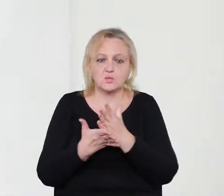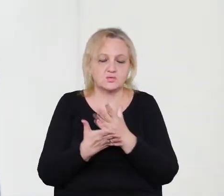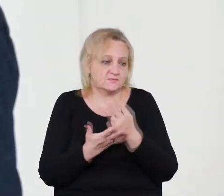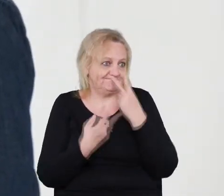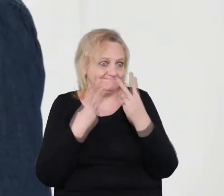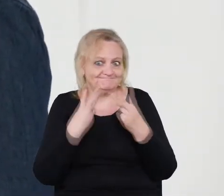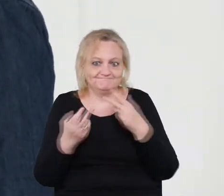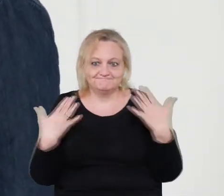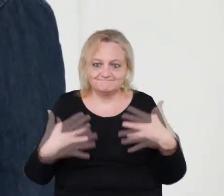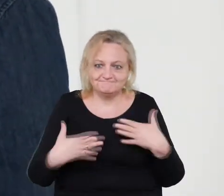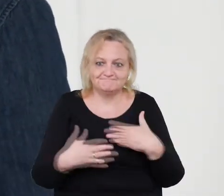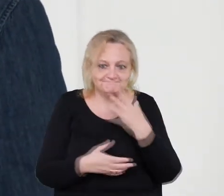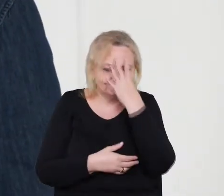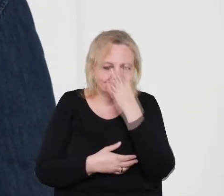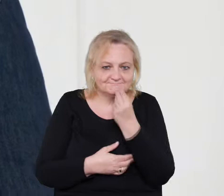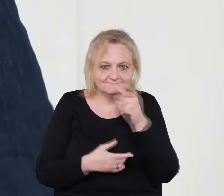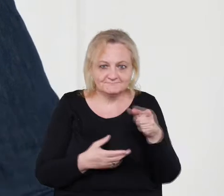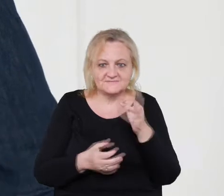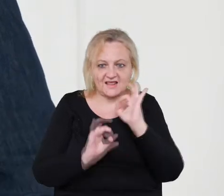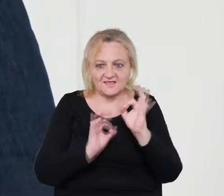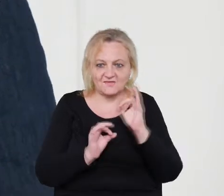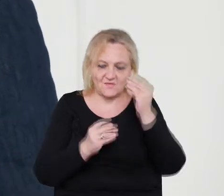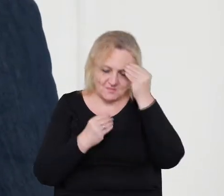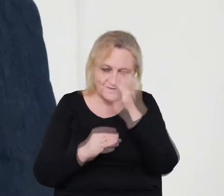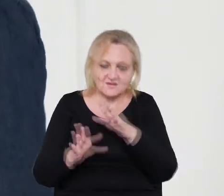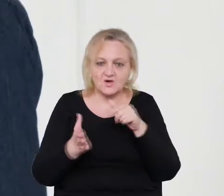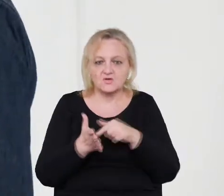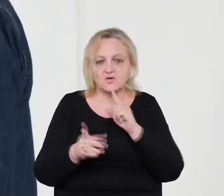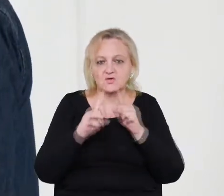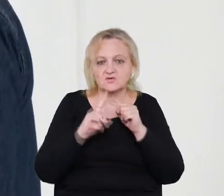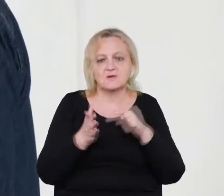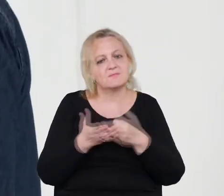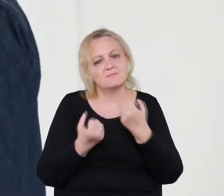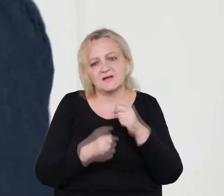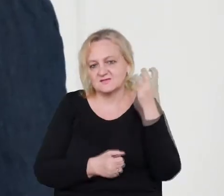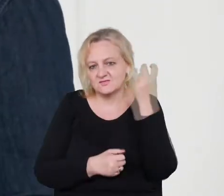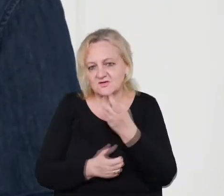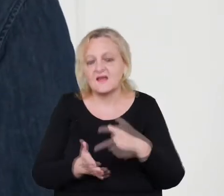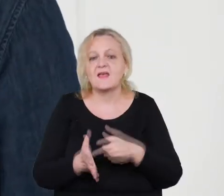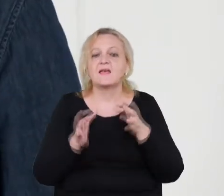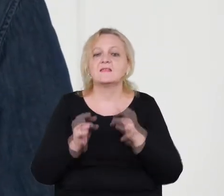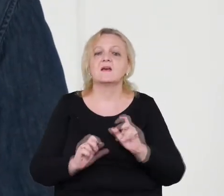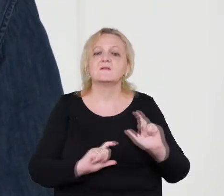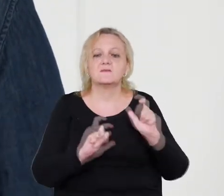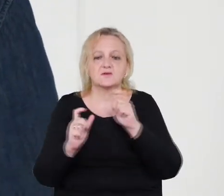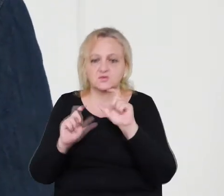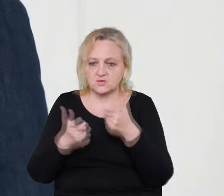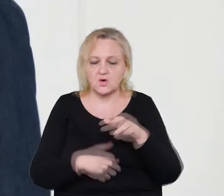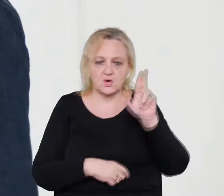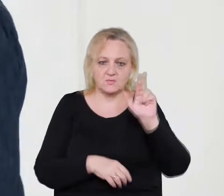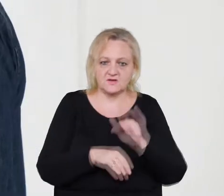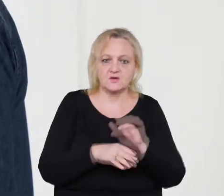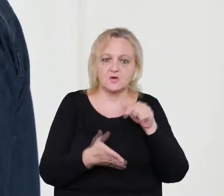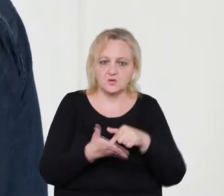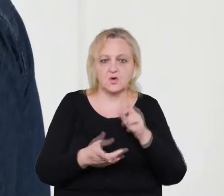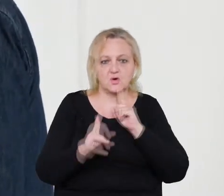Obrazki które stamtąd do które dostajemy Myślę że ta rozmowa pod kątem ma bardzo ciekawa teraz Co się wydarzy Po pierwsze obiecujemy że